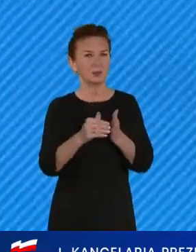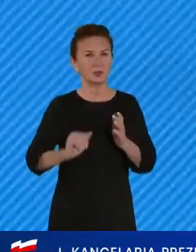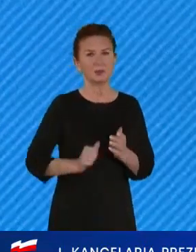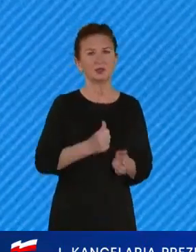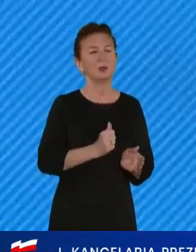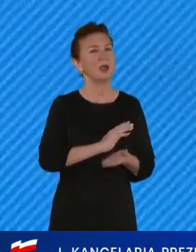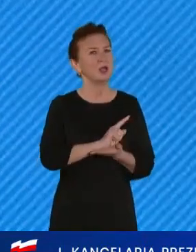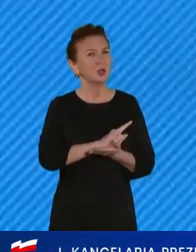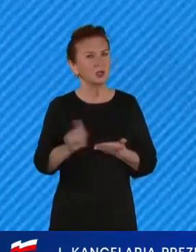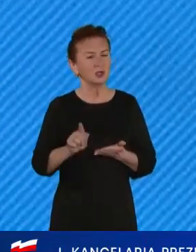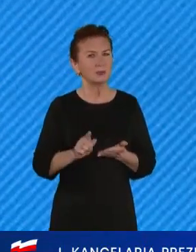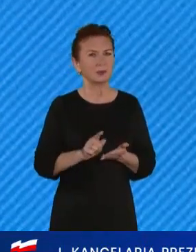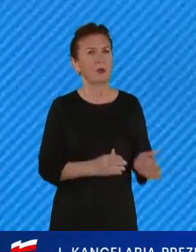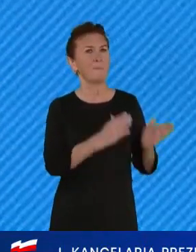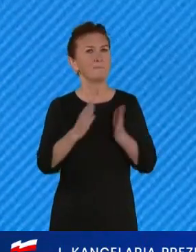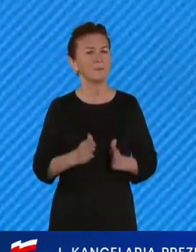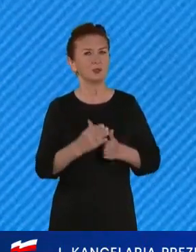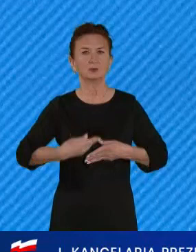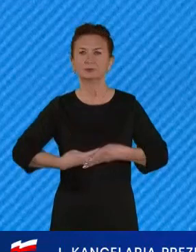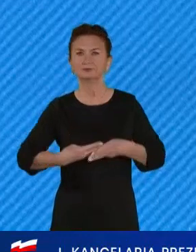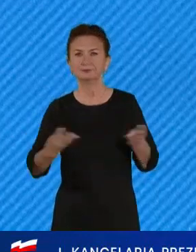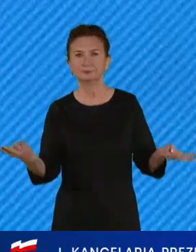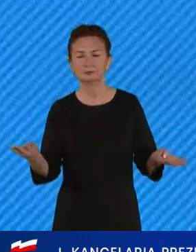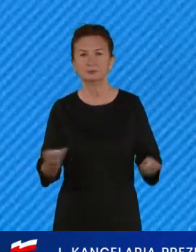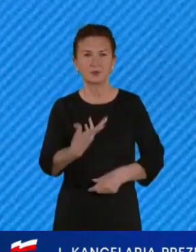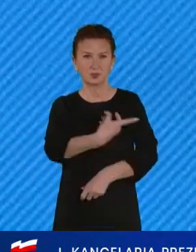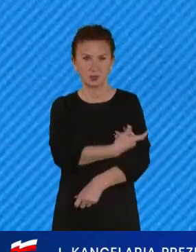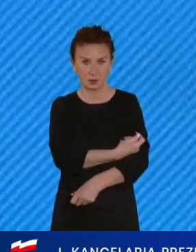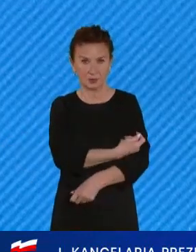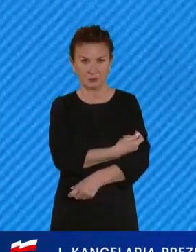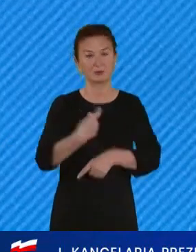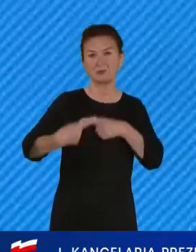przygotować dystrybucję i proces szczepień.